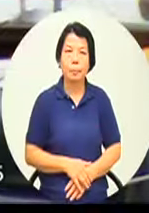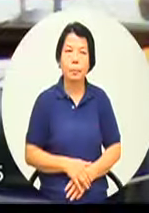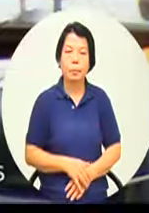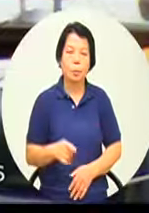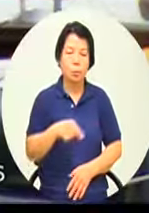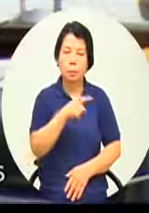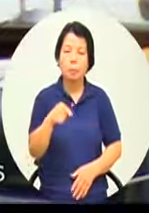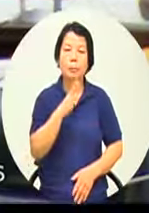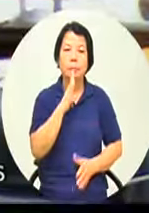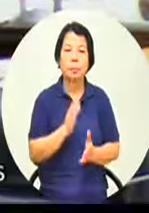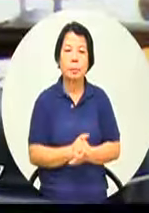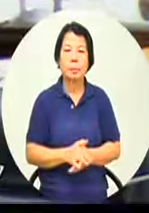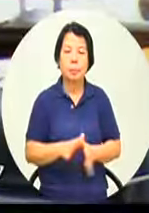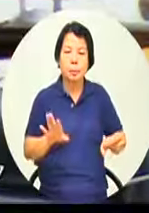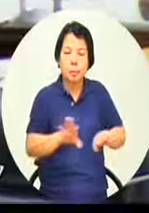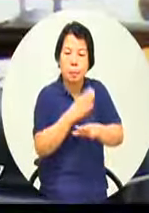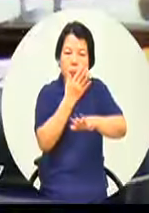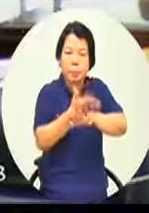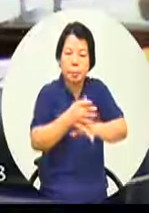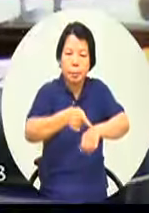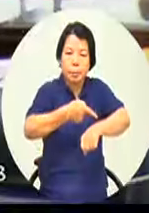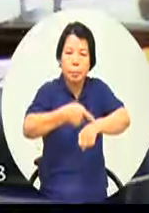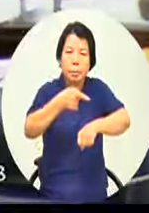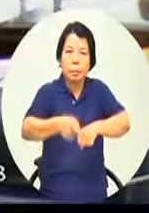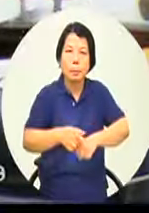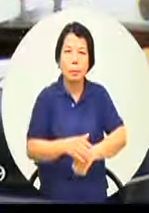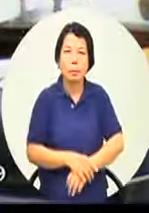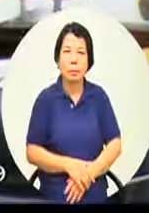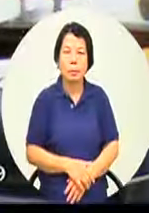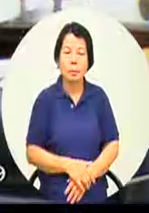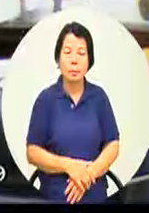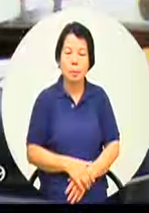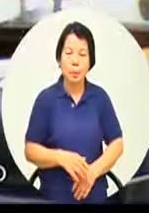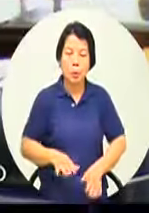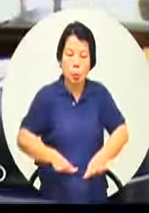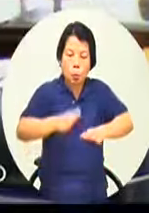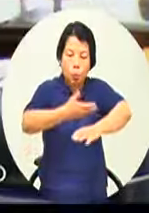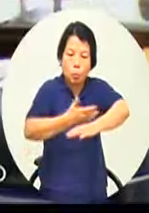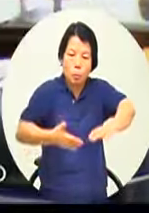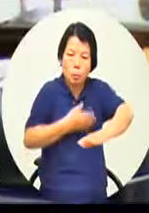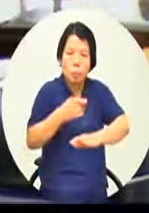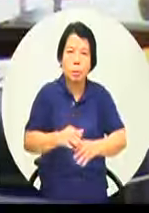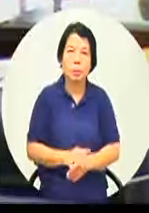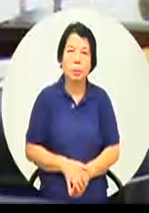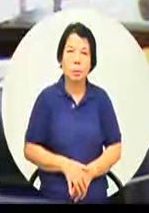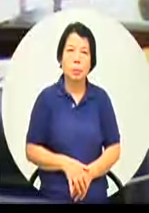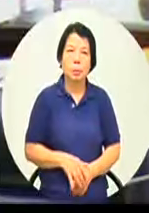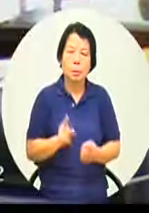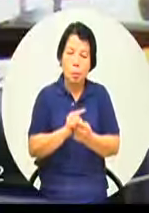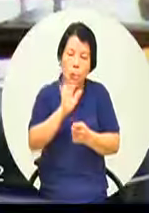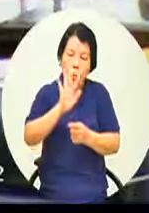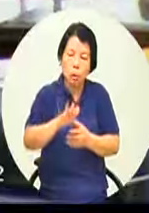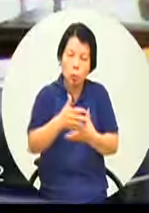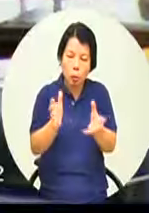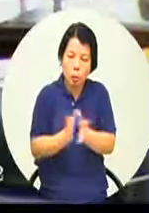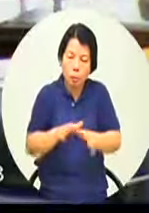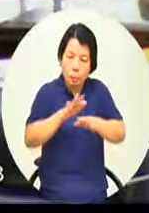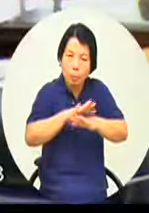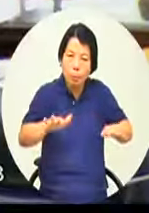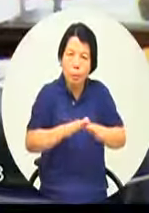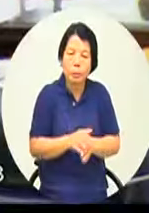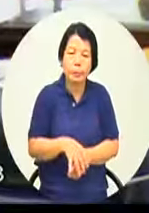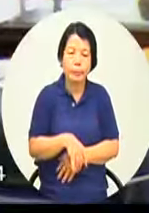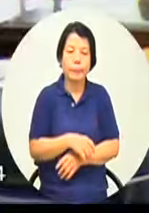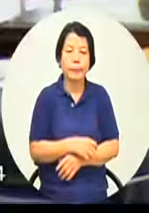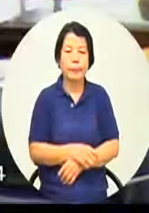属于开放性的一个那个滞洪池，那相对的也会有一些安全上的一个顾